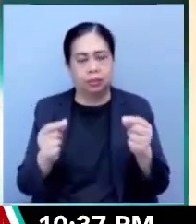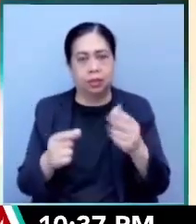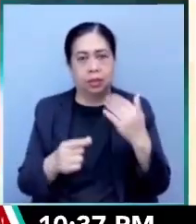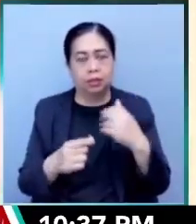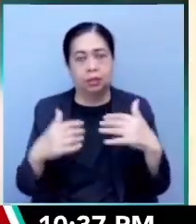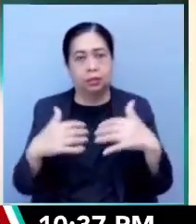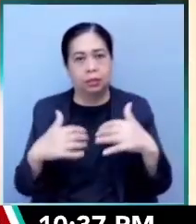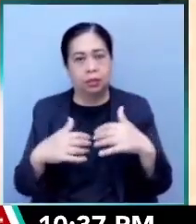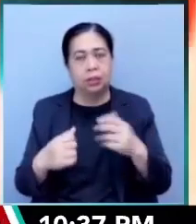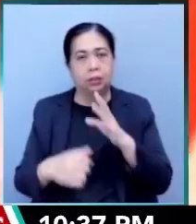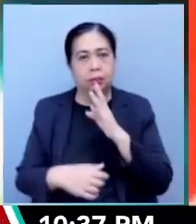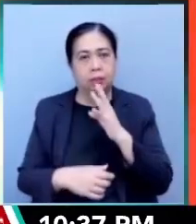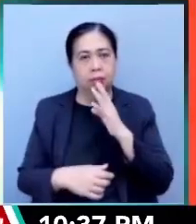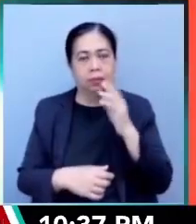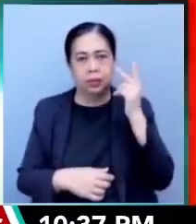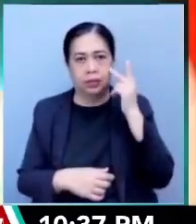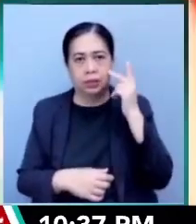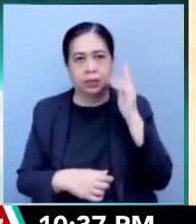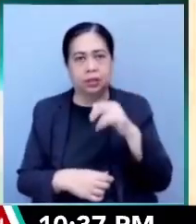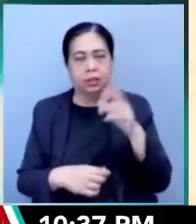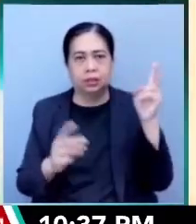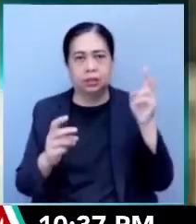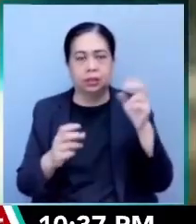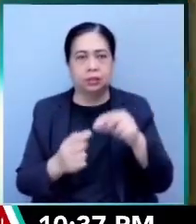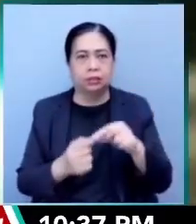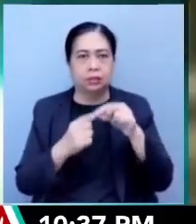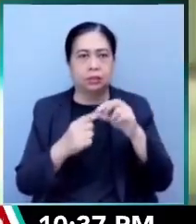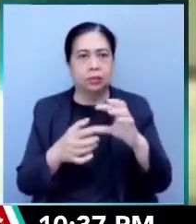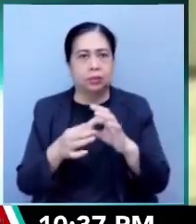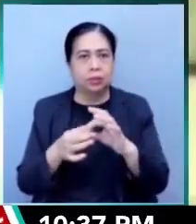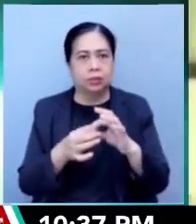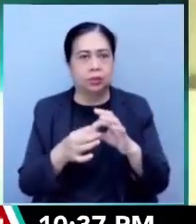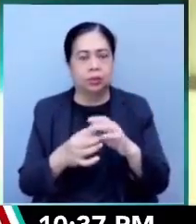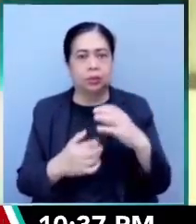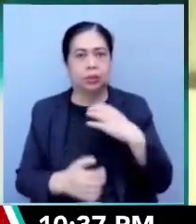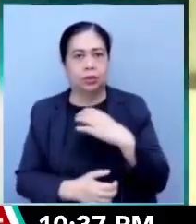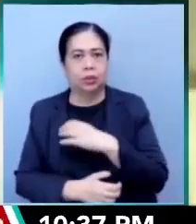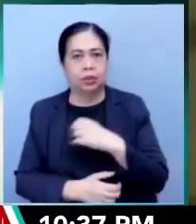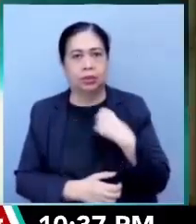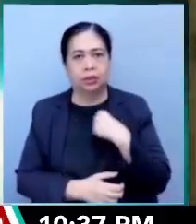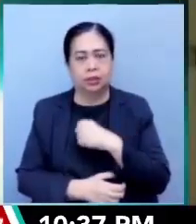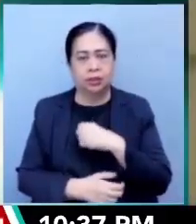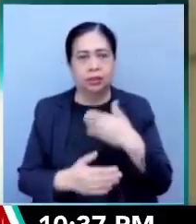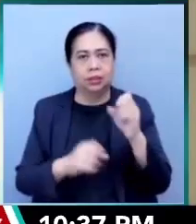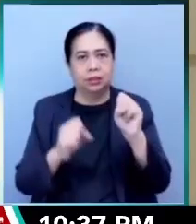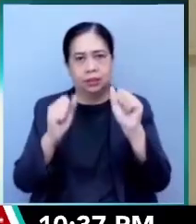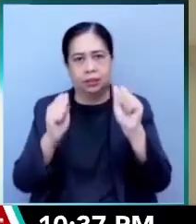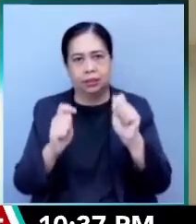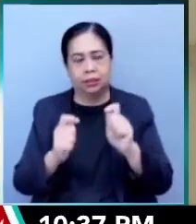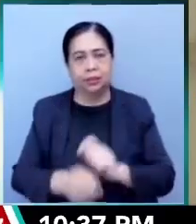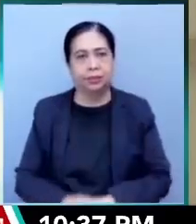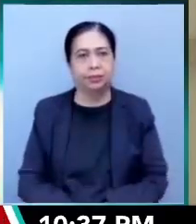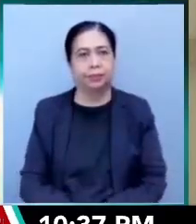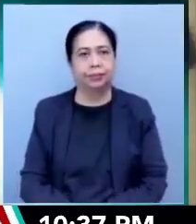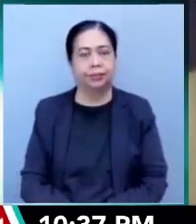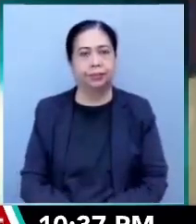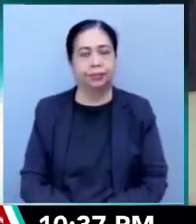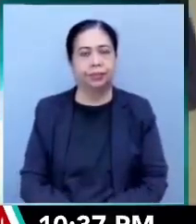magtatalumpati si Kishida sa ipinatawag na special joint session ng ating Kongreso sa Sabado. Emil Sumangil, nagbabalita para sa GMA Integrated